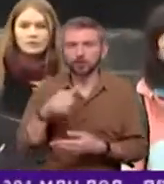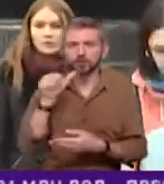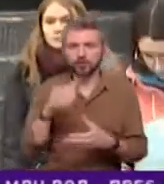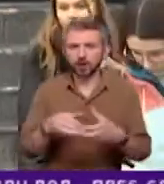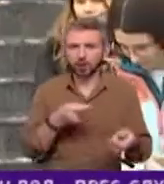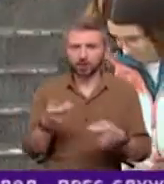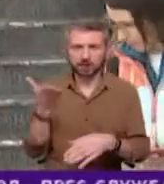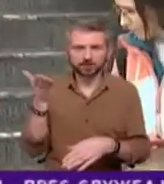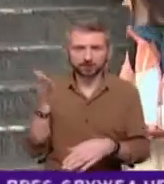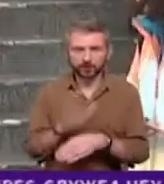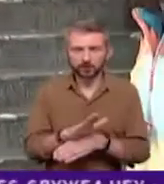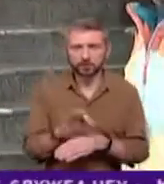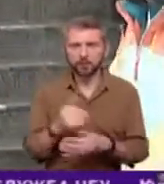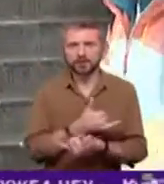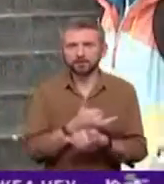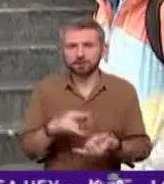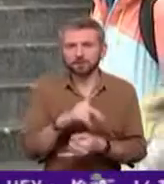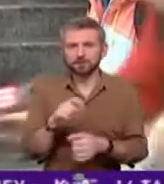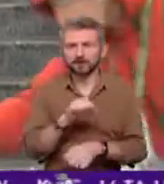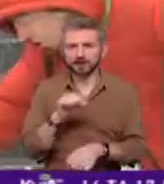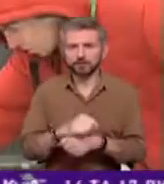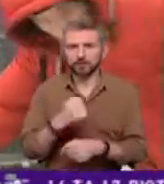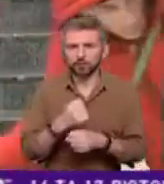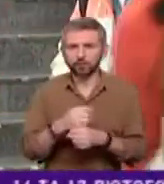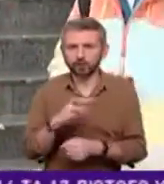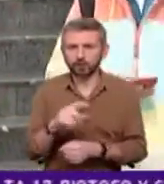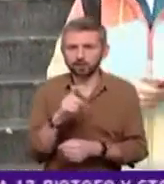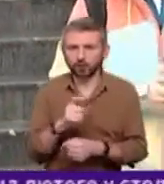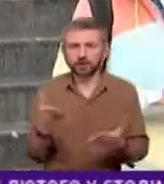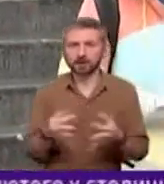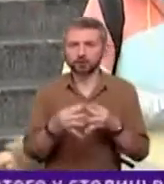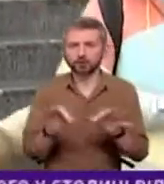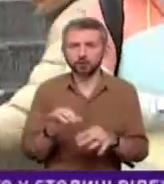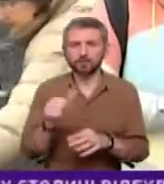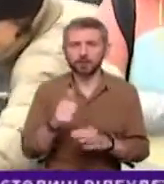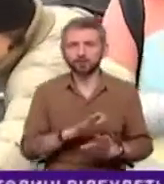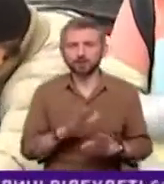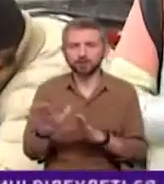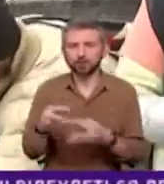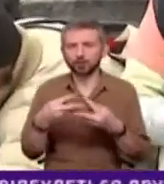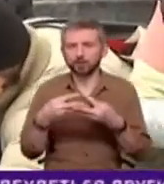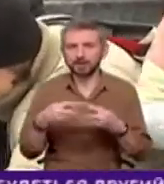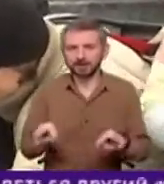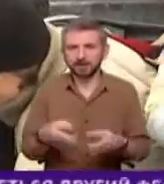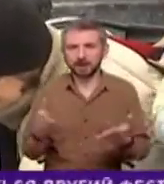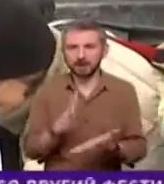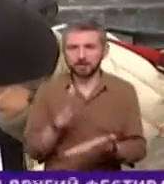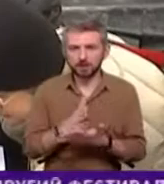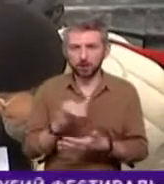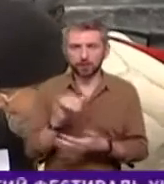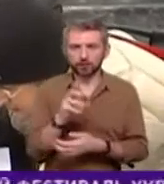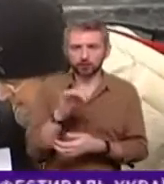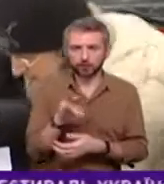видав розпорядження про забезпечення безперервності роботи МОЗу, яким дозволив першому заступнику міністра, яким є Уляна